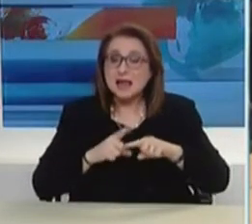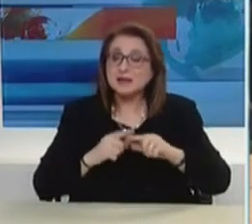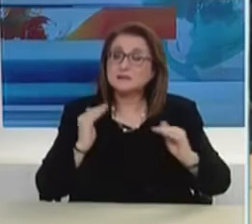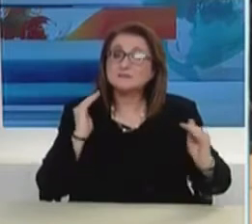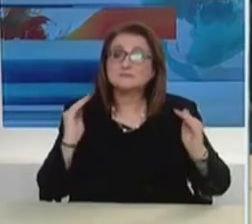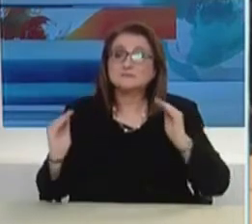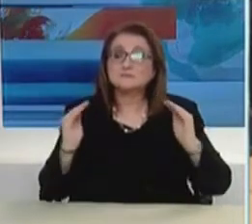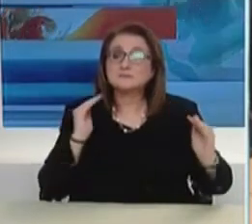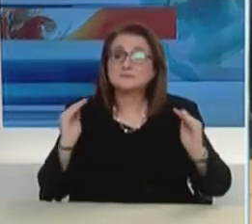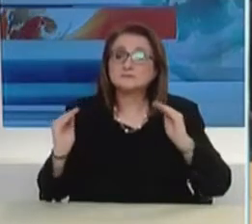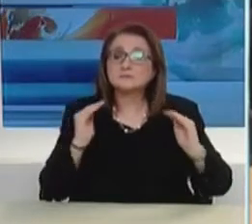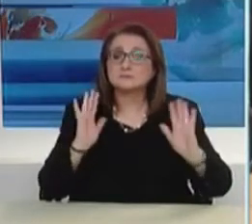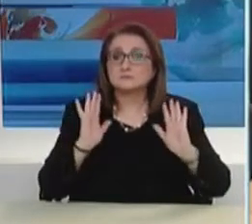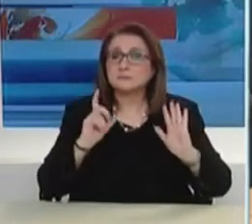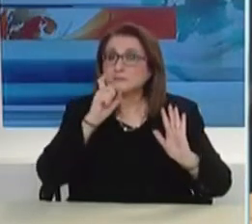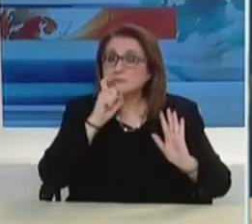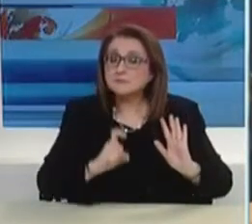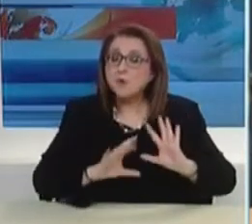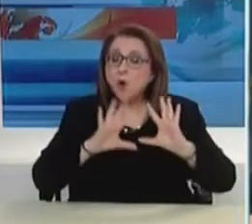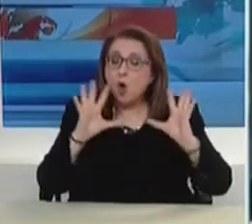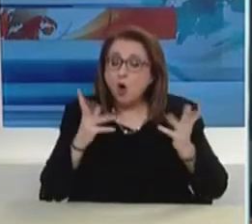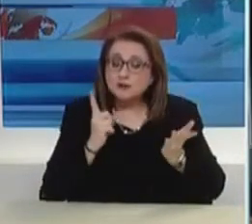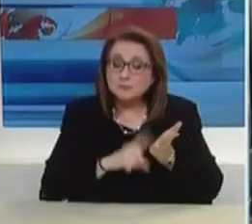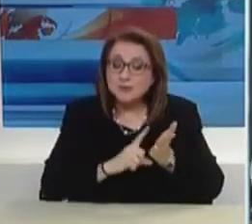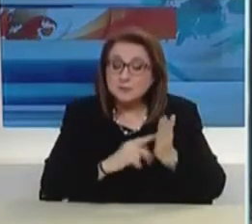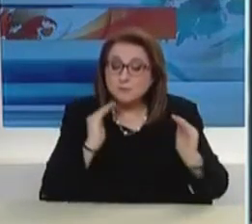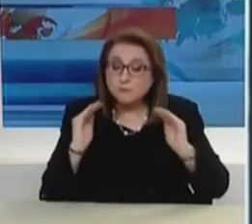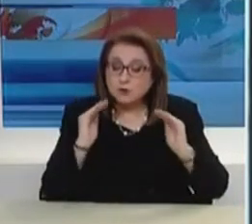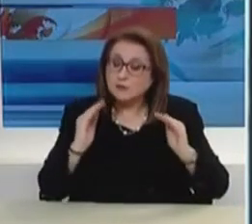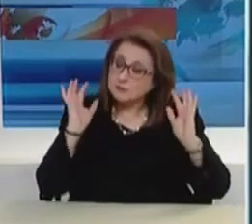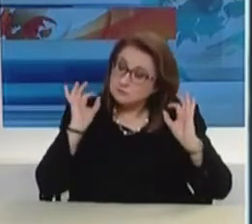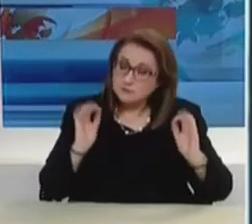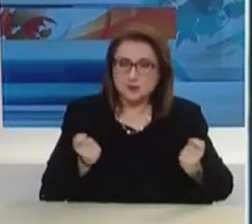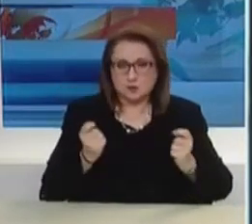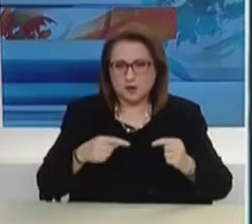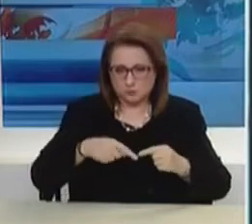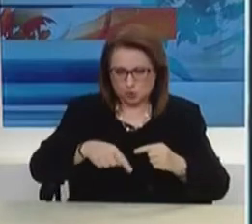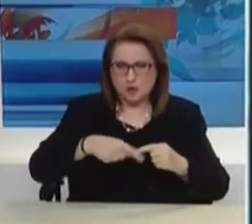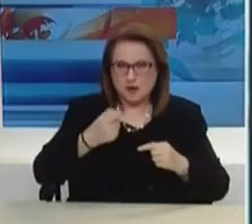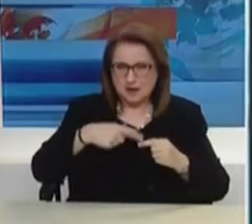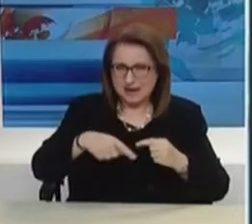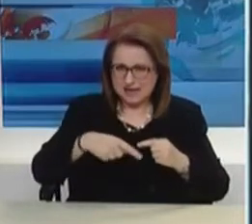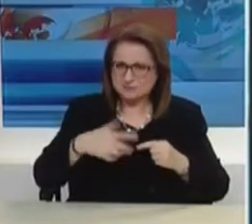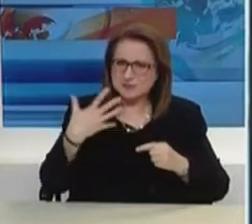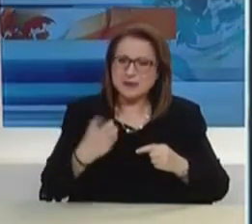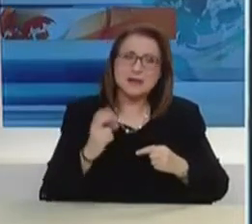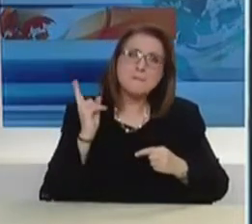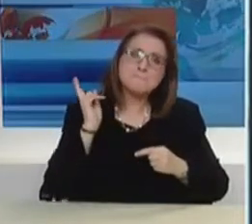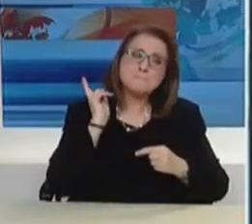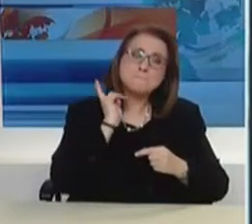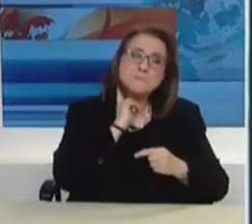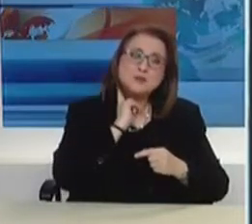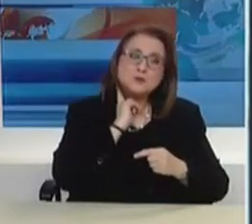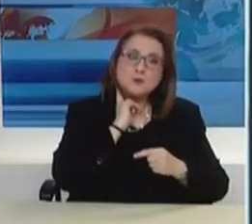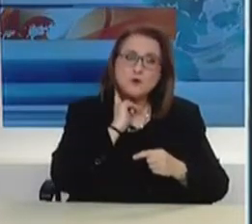απαραίτητη και πρέπει να την έχουμε και θα την παρέχουμε. Σε λίγες ημέρες μπαίνει σε λειτουργία το Μητρό Ασθενών